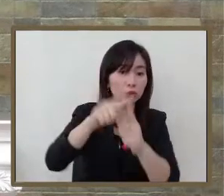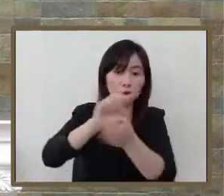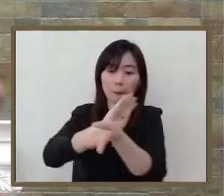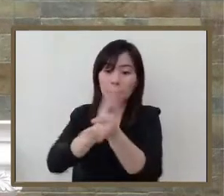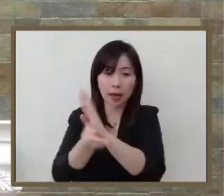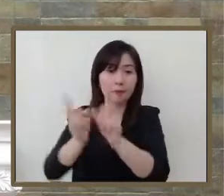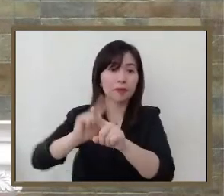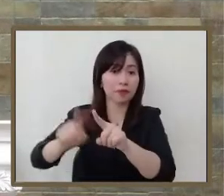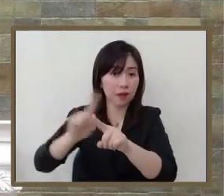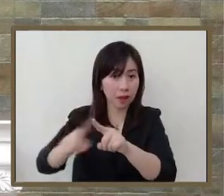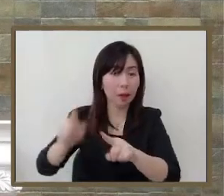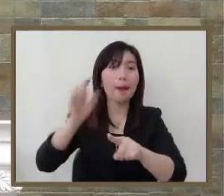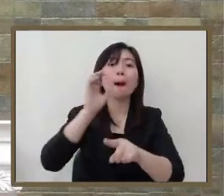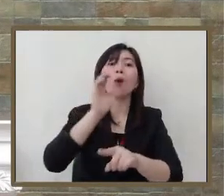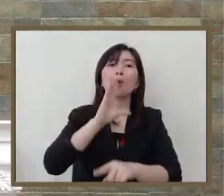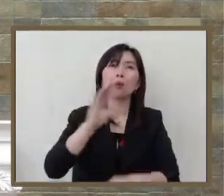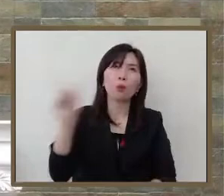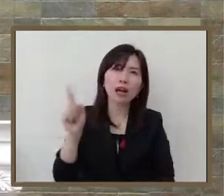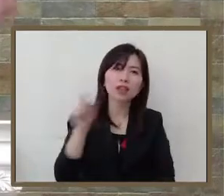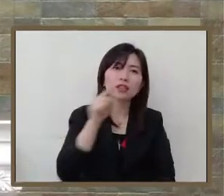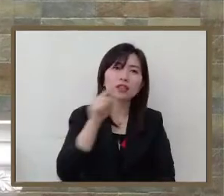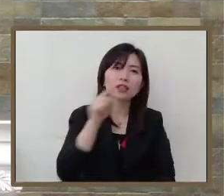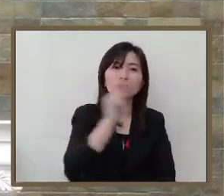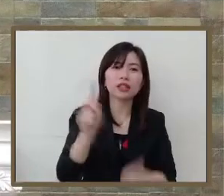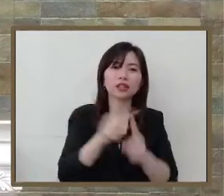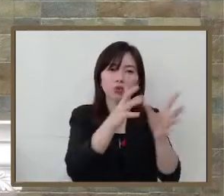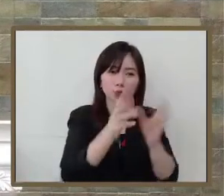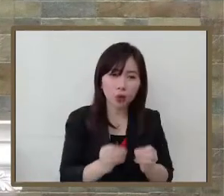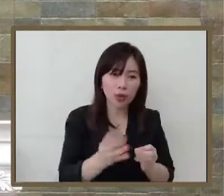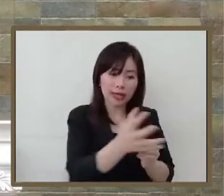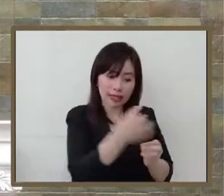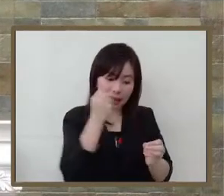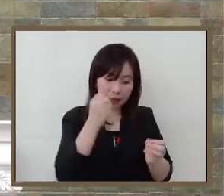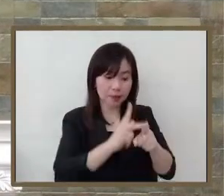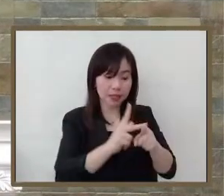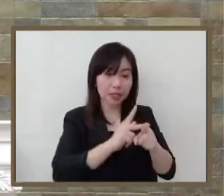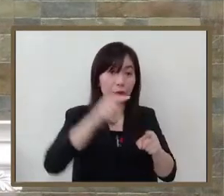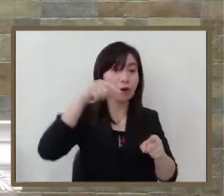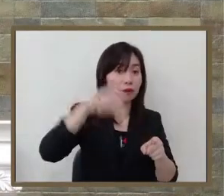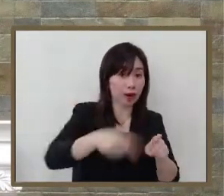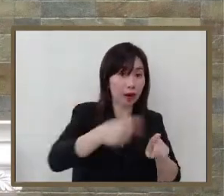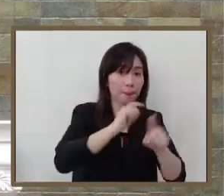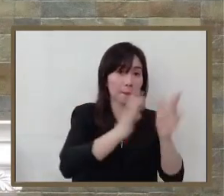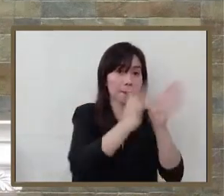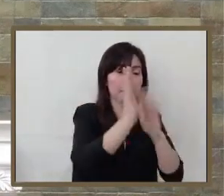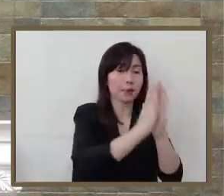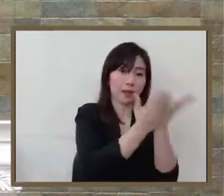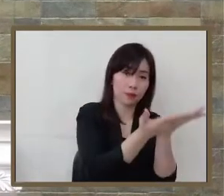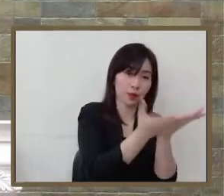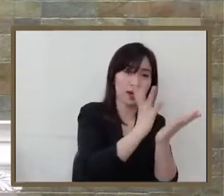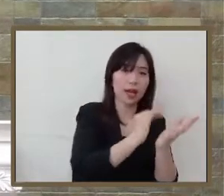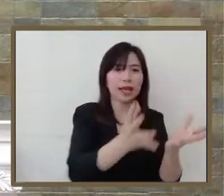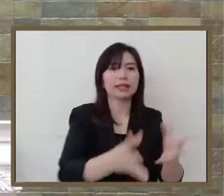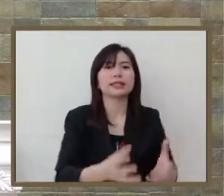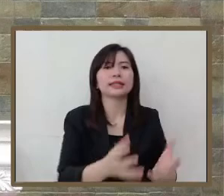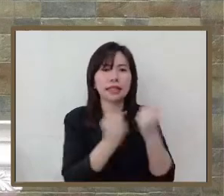prinsipyo na laging ibinabahagi sa iyo ng mga taong inilagay sa iyo ng Panginoon.